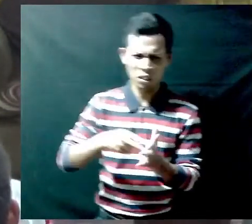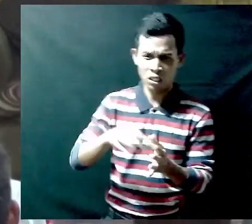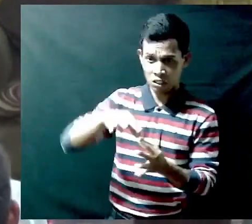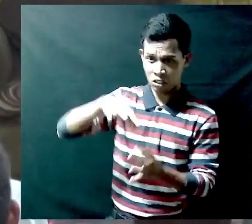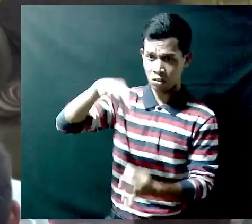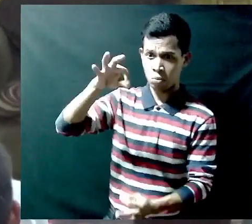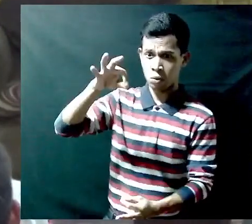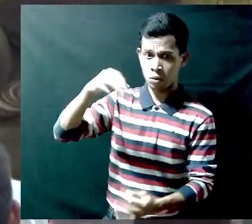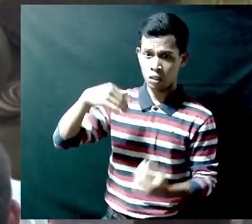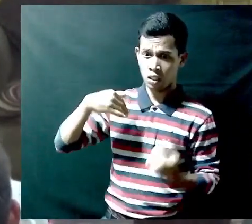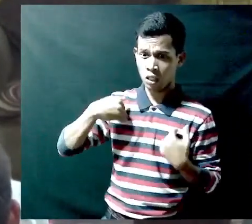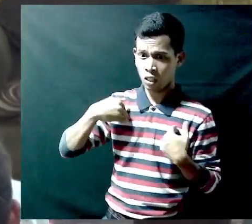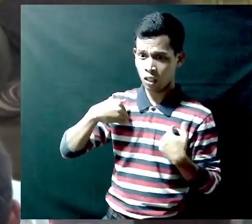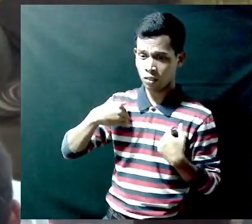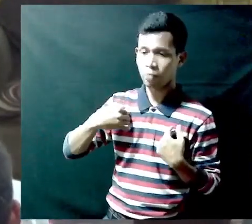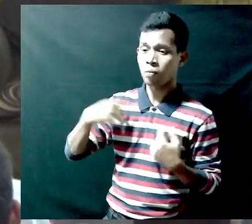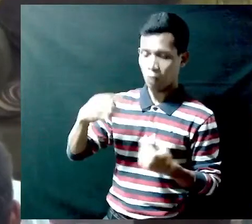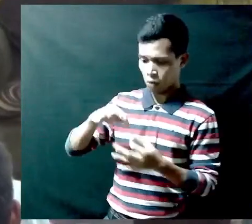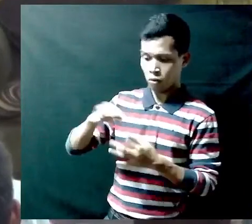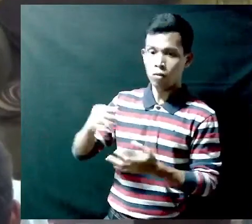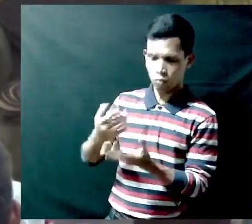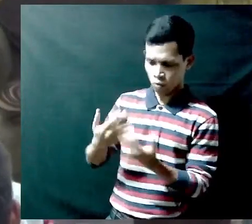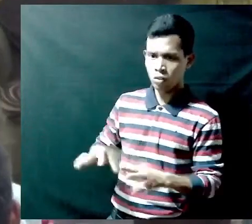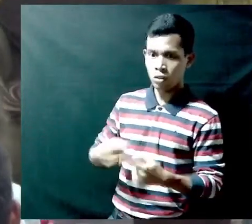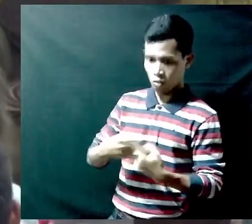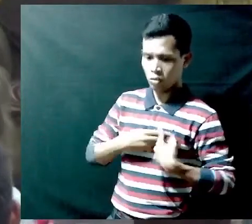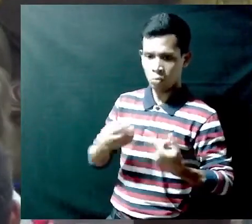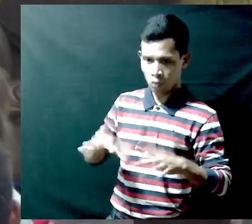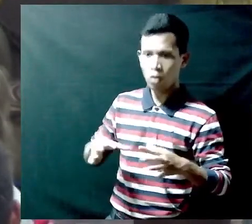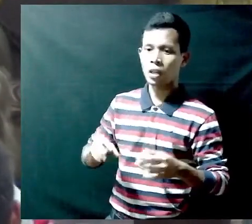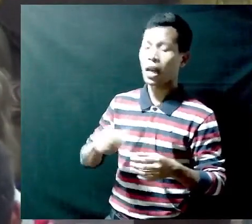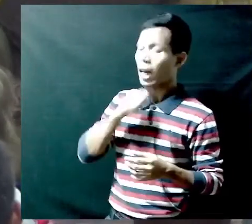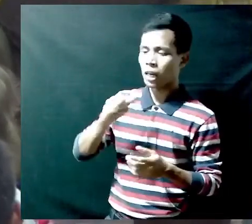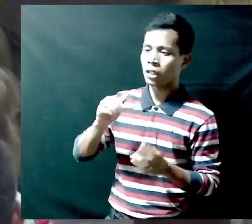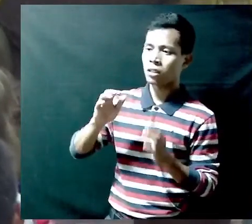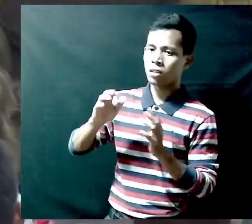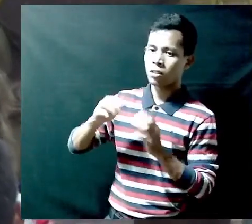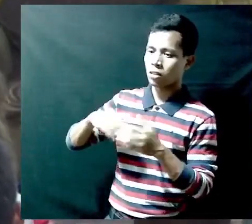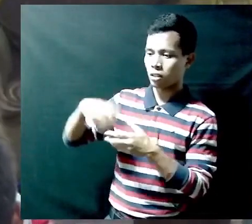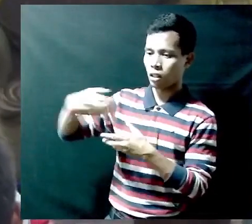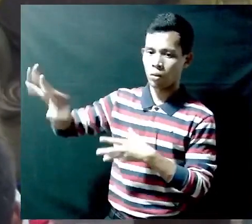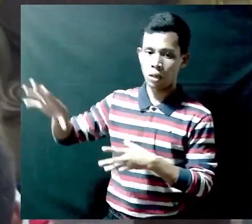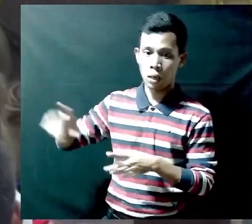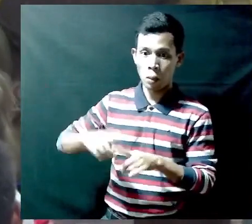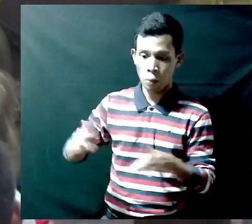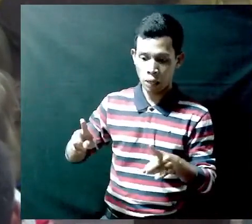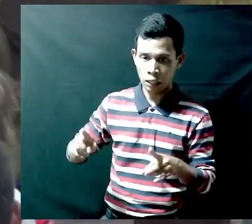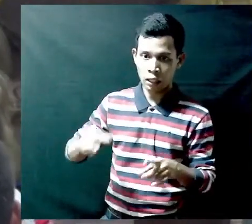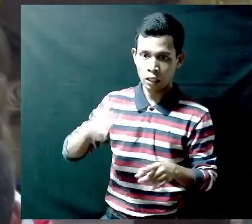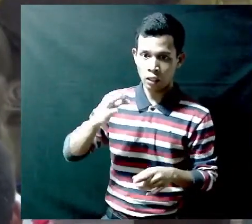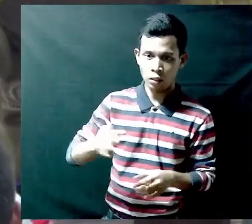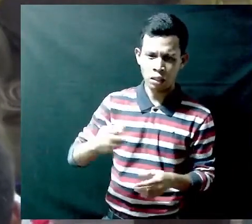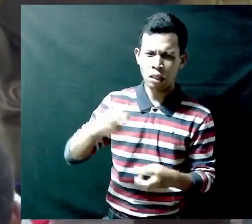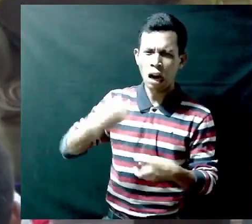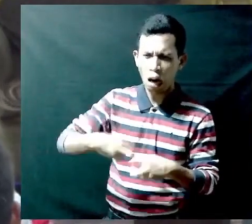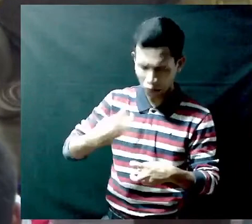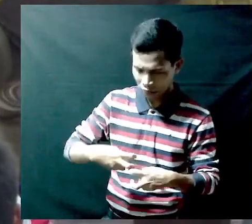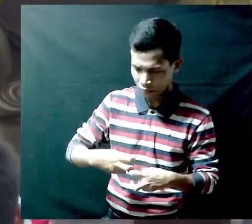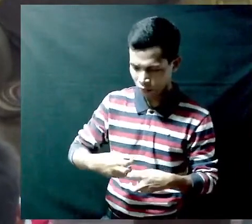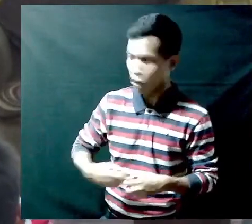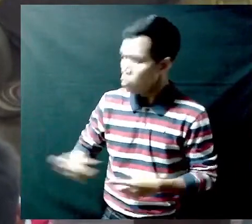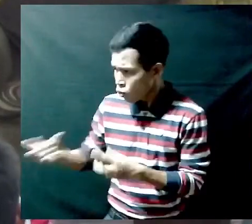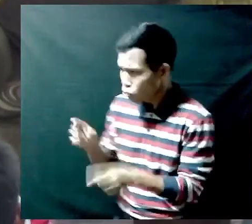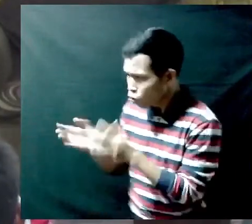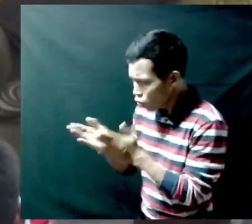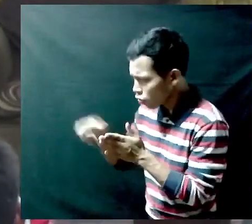we have eternal security. Pero mahirap neto, yung naglilingkod ka na hindi na si Lord ang kumikilos.